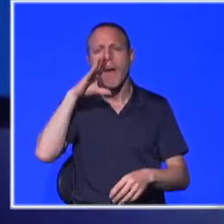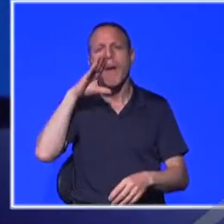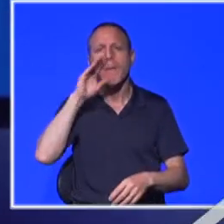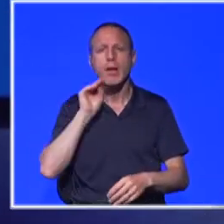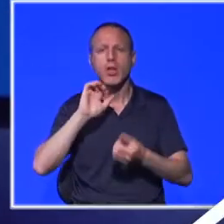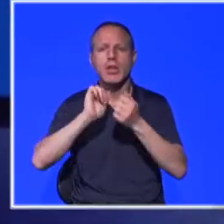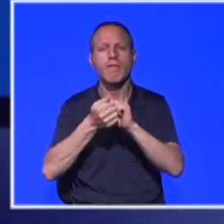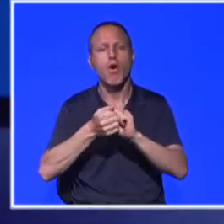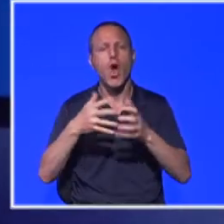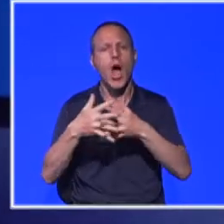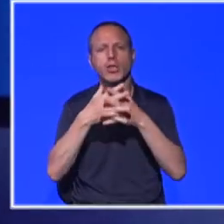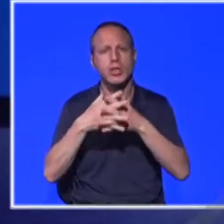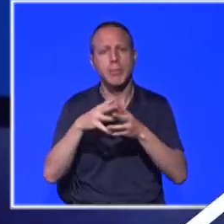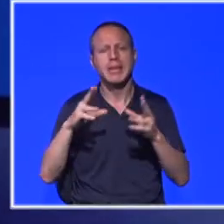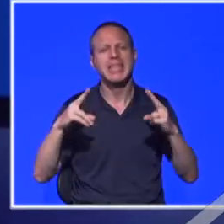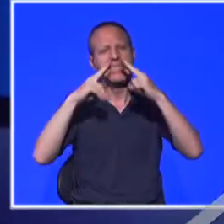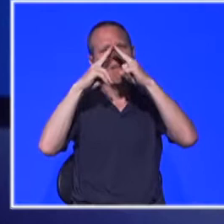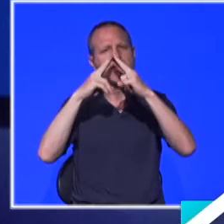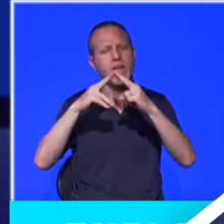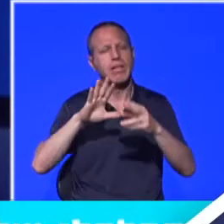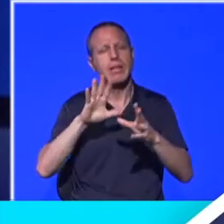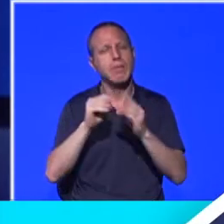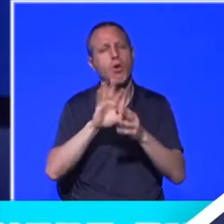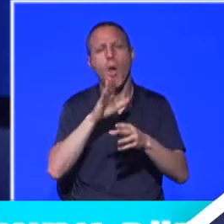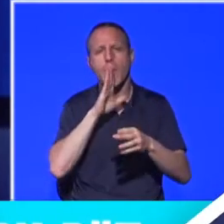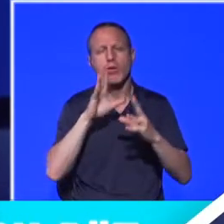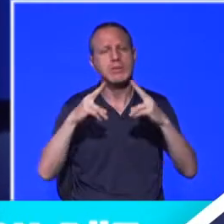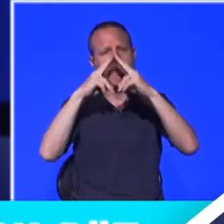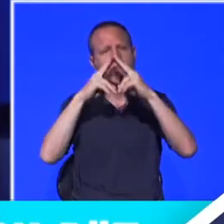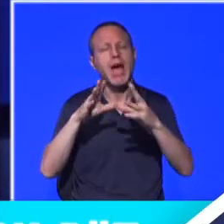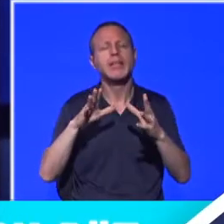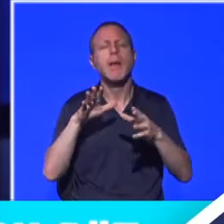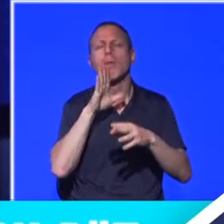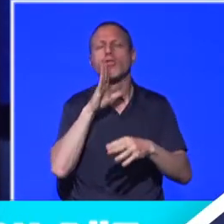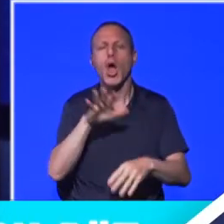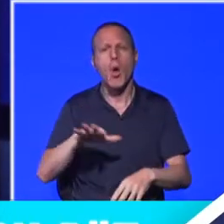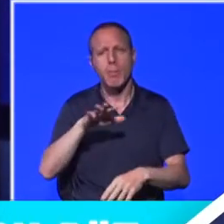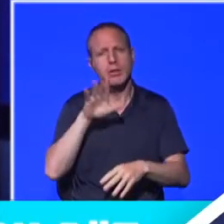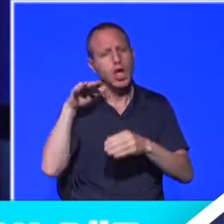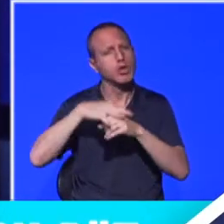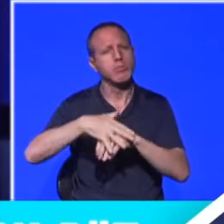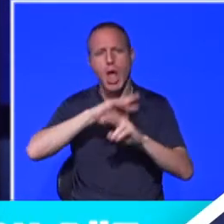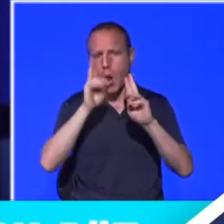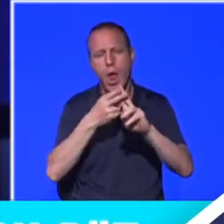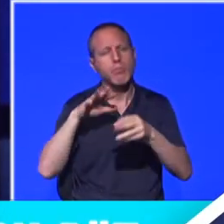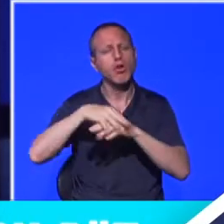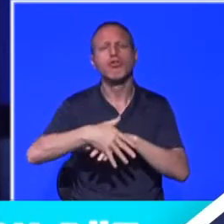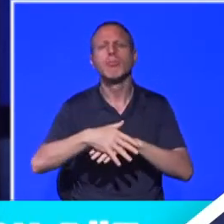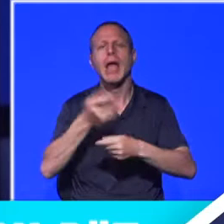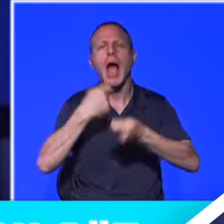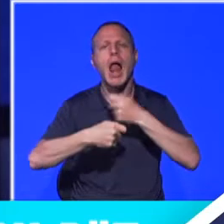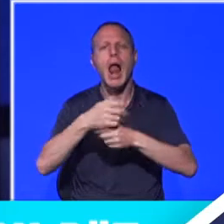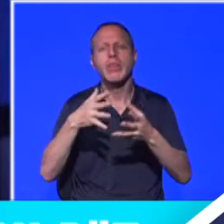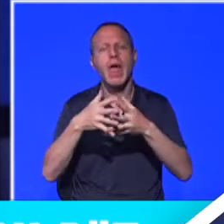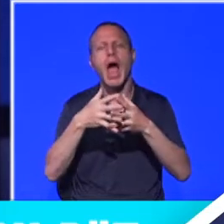לצרפת, עם כל הבעיות של צרפת, עם כל הבעיות של אירופה. מה למשל? זה ישליך על העולם, זה ישליך על כלכלת ארצות הברית. מה למשל? שכר מינימום